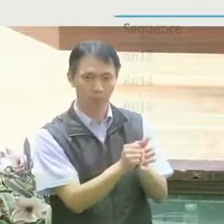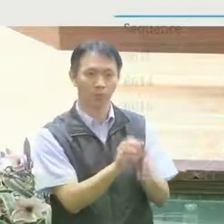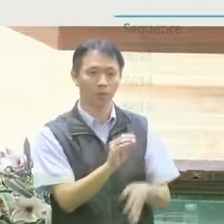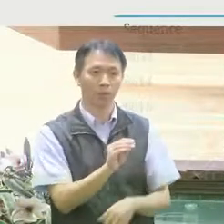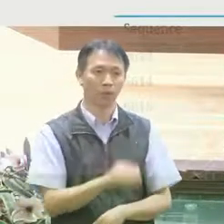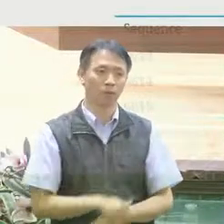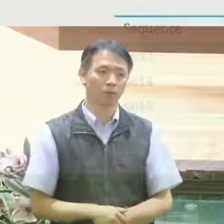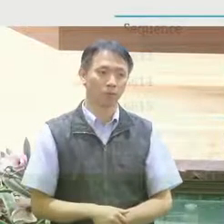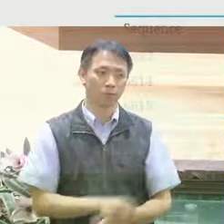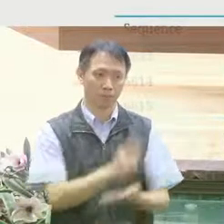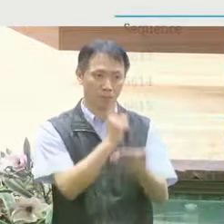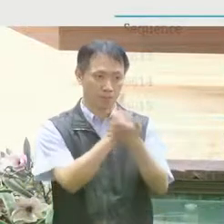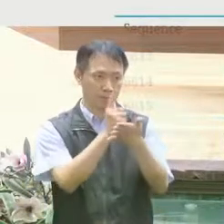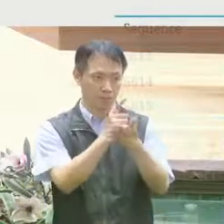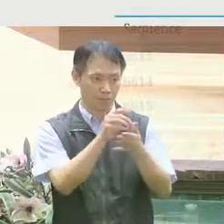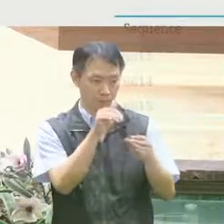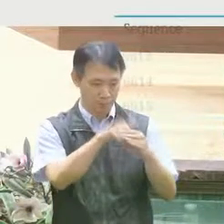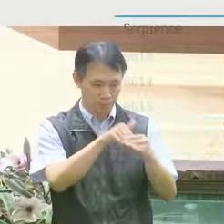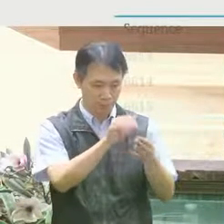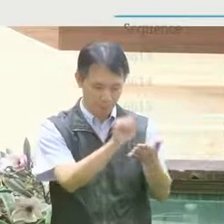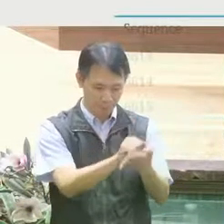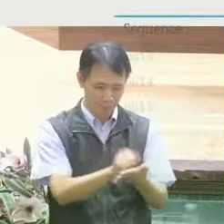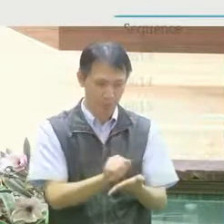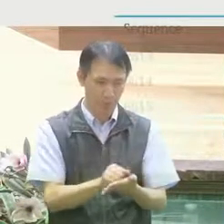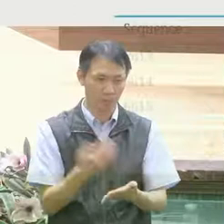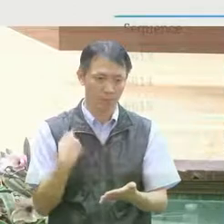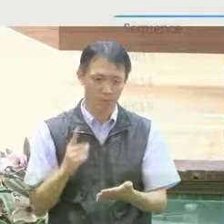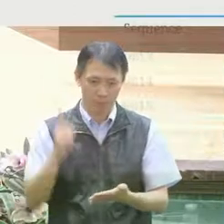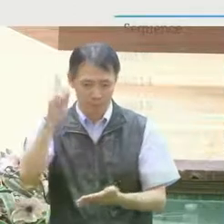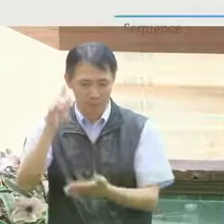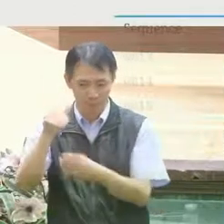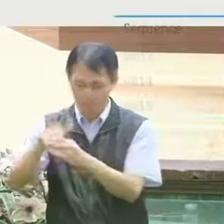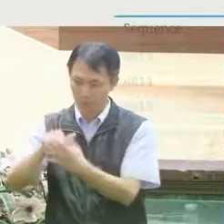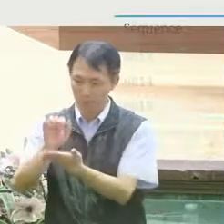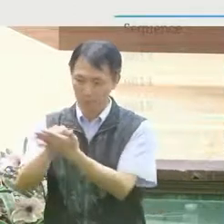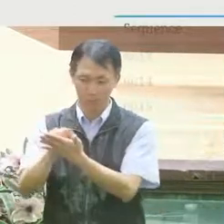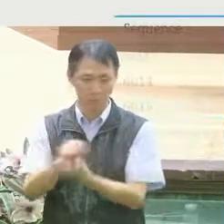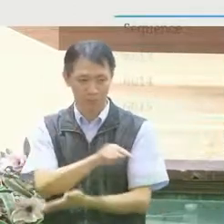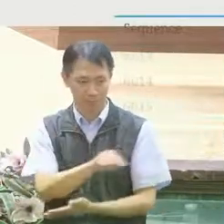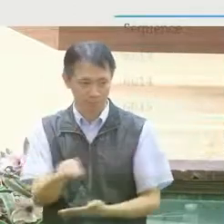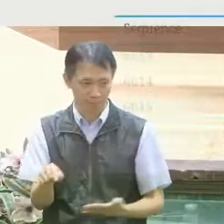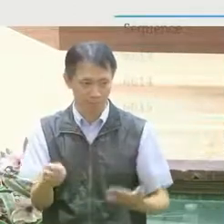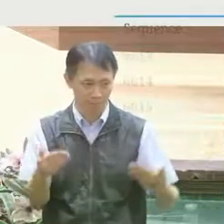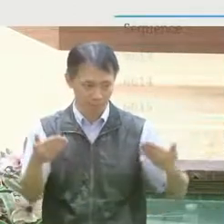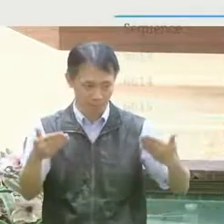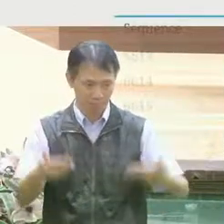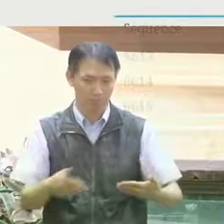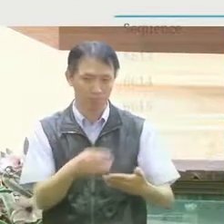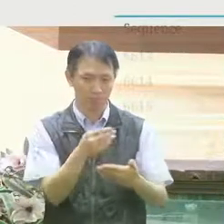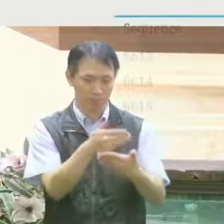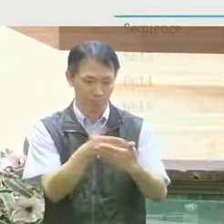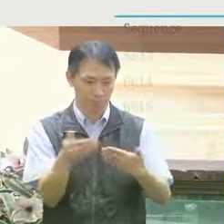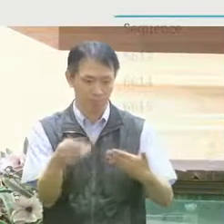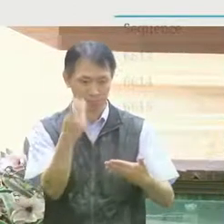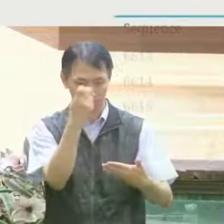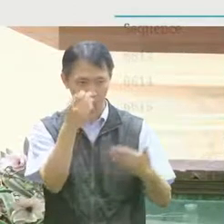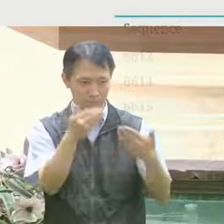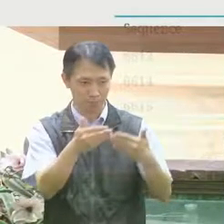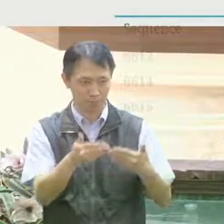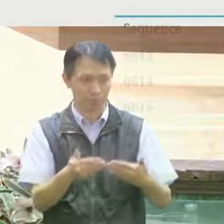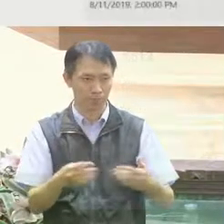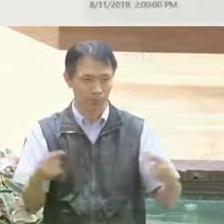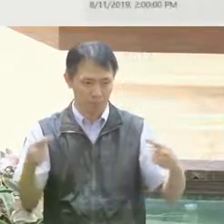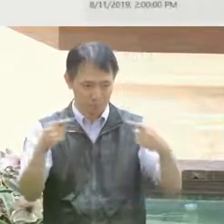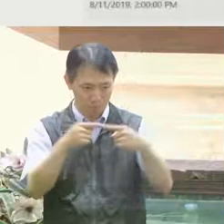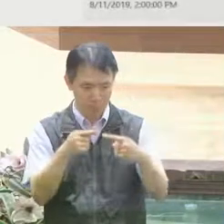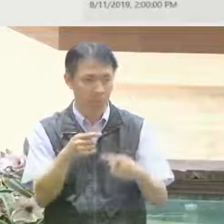而每笔的投票记录都跟上一笔的投票记录有加密算法上的联系，形成一条